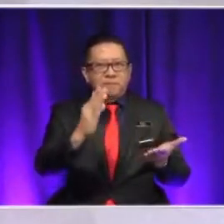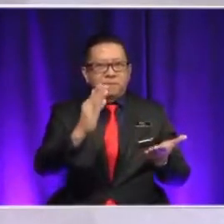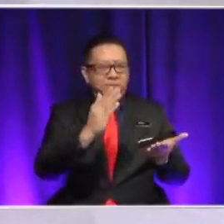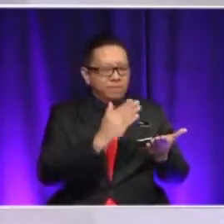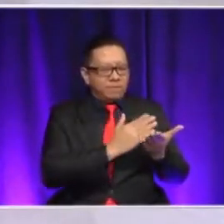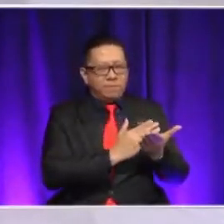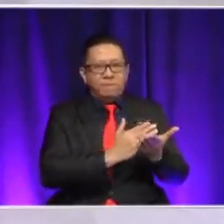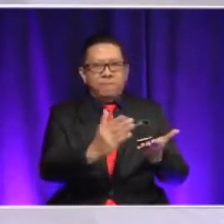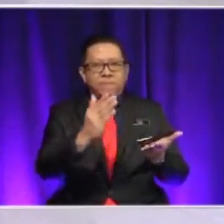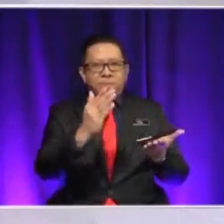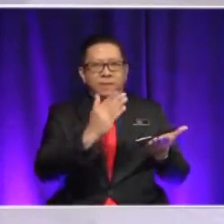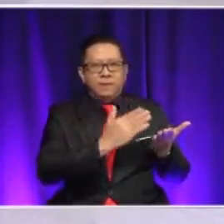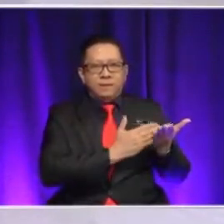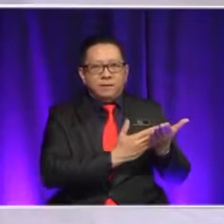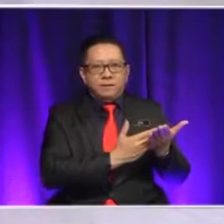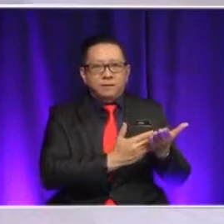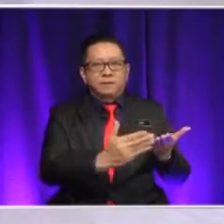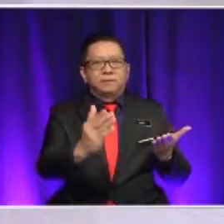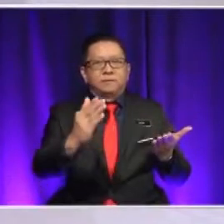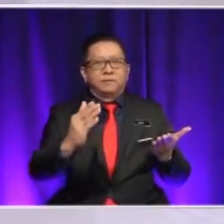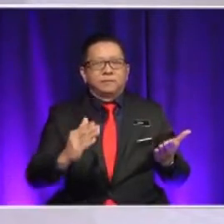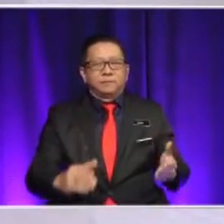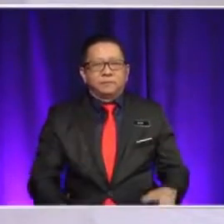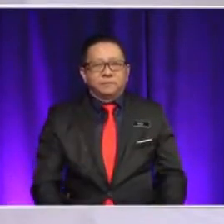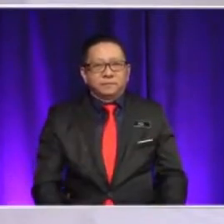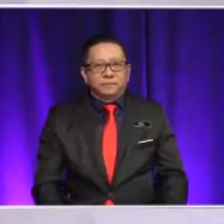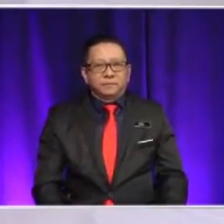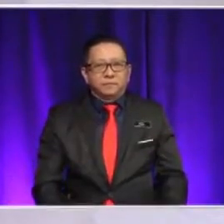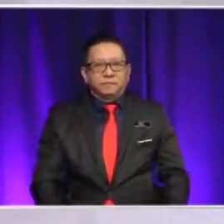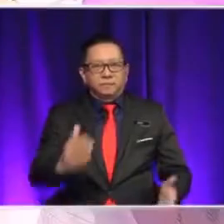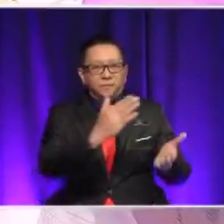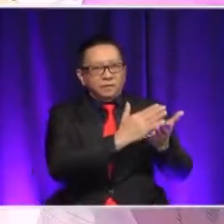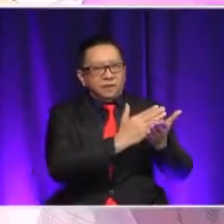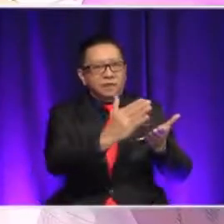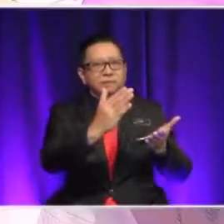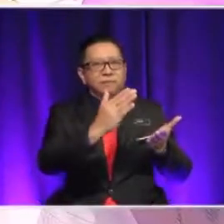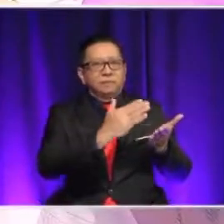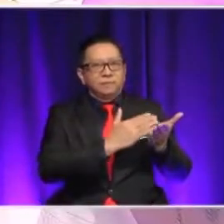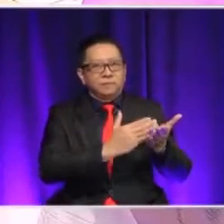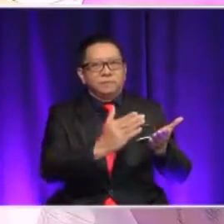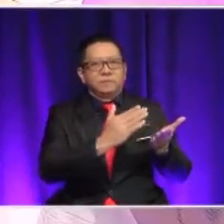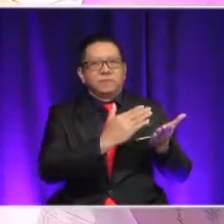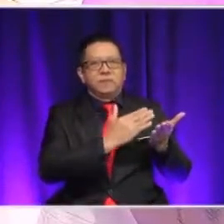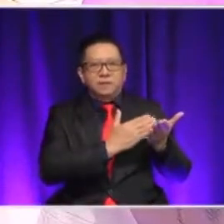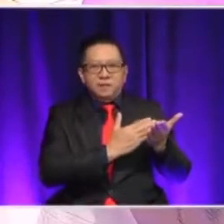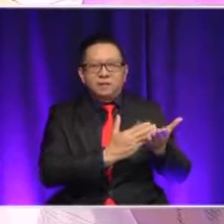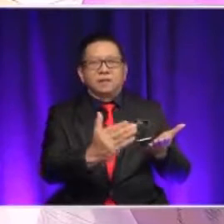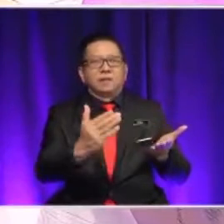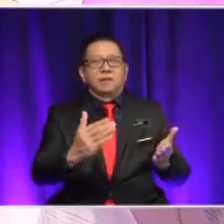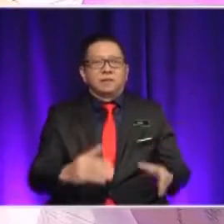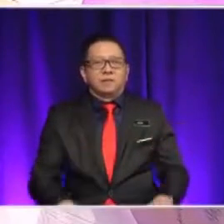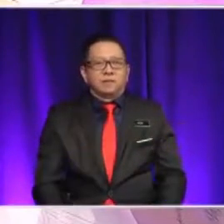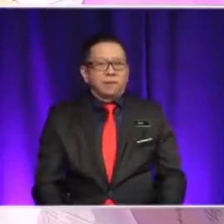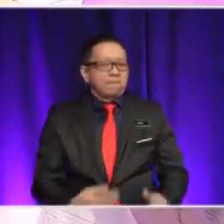dia kalau dipakai dibekali awalnya kita juga atuh tanpa ada palsy